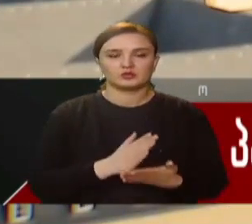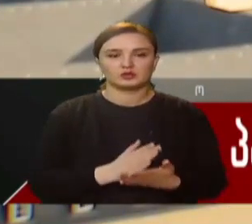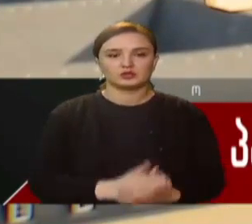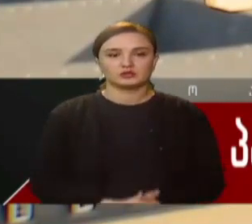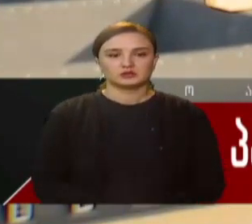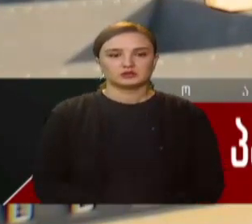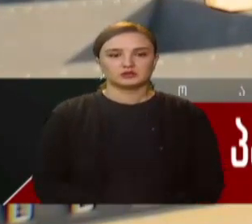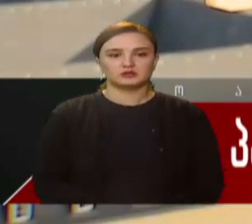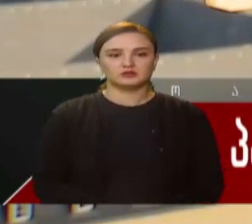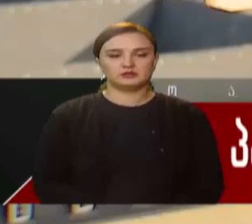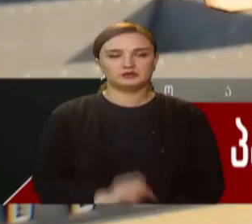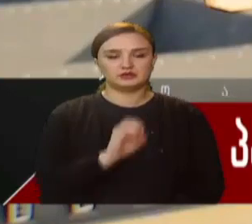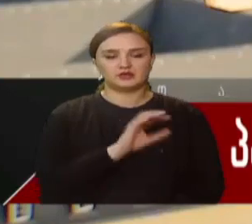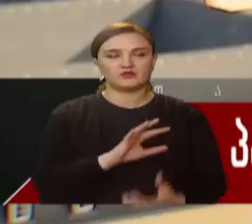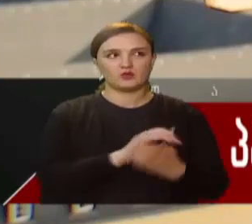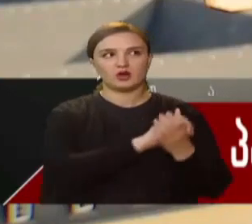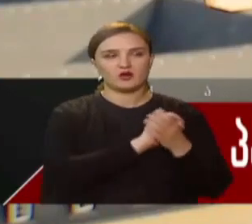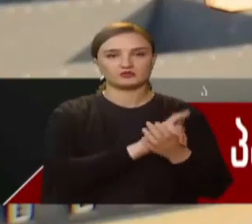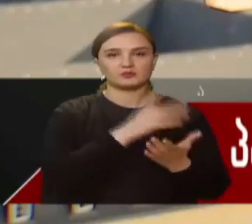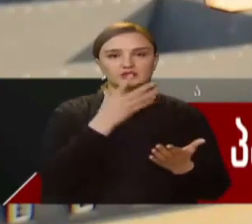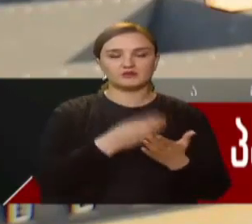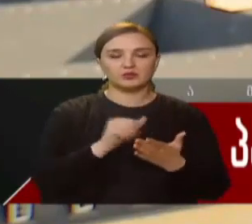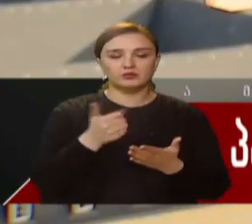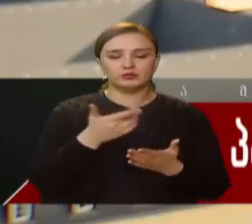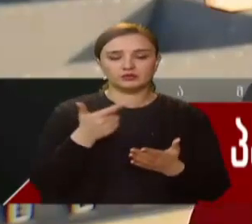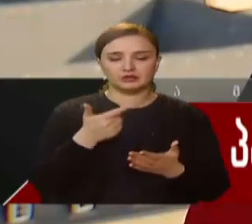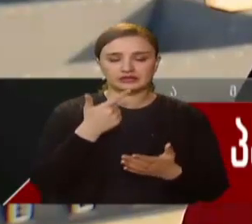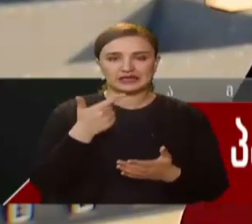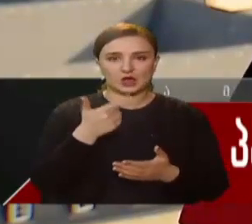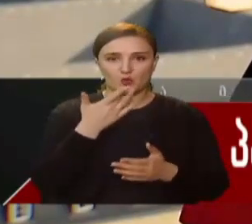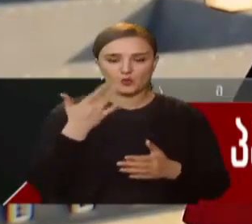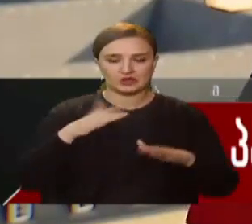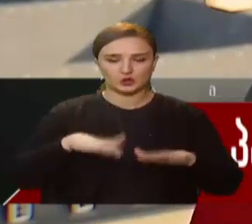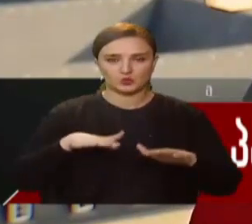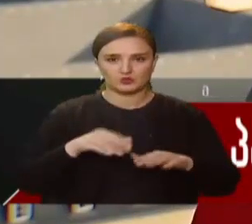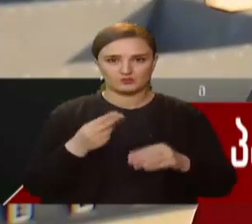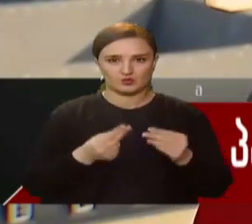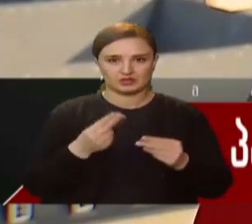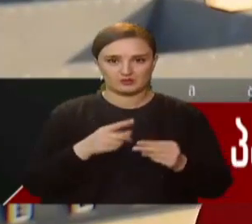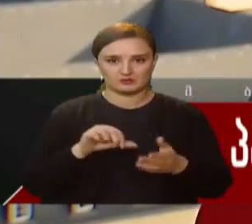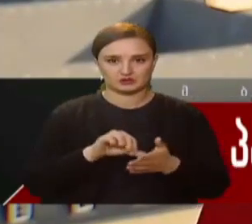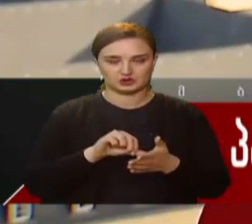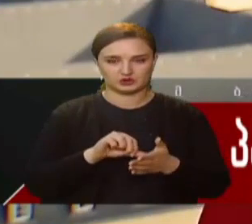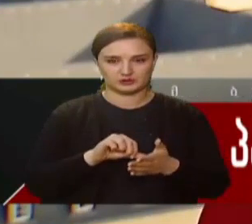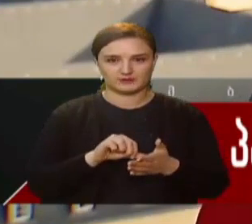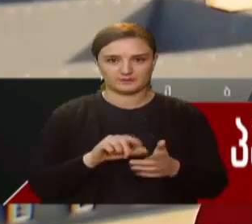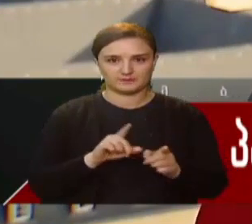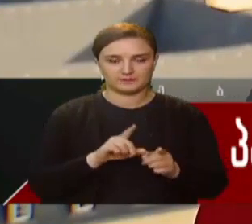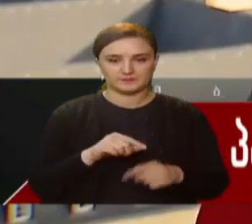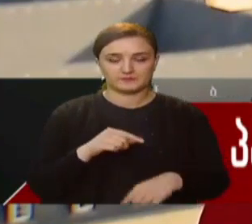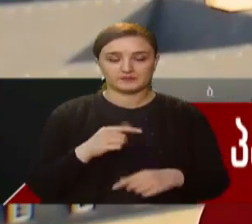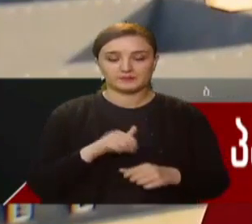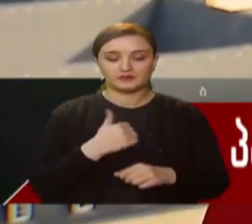რომ ევროკავშირმა თავისთავად როგორც გეოპოლიტიკური მოთამაშე დაინახოს. Ახლა მთავარი არის, რომ ჩვენი საზოგადოება